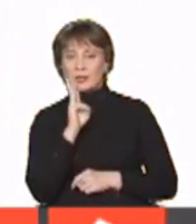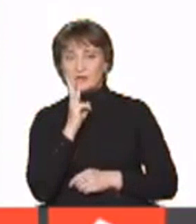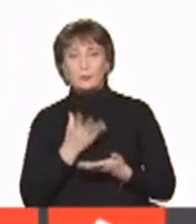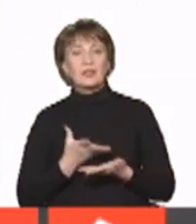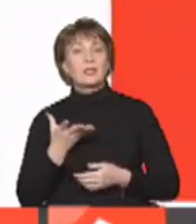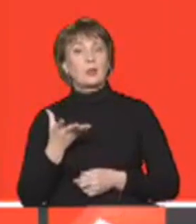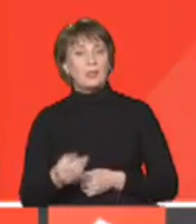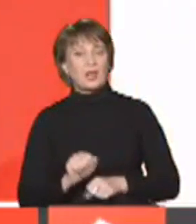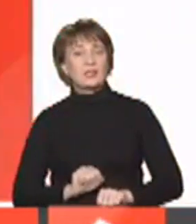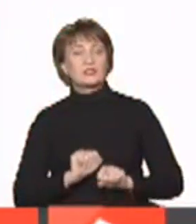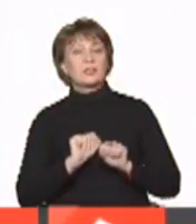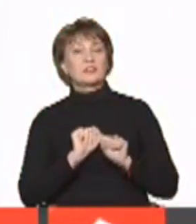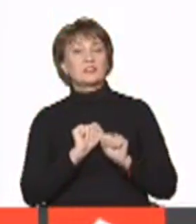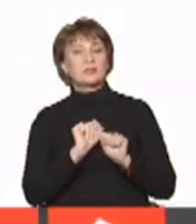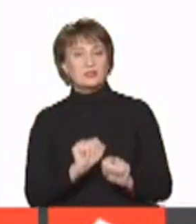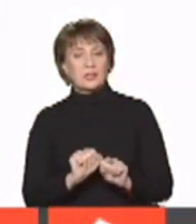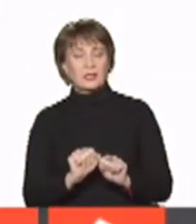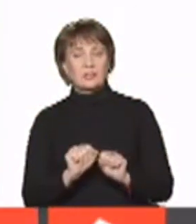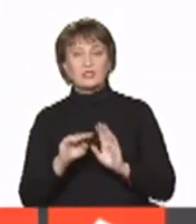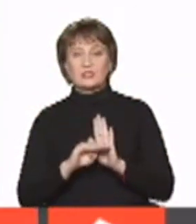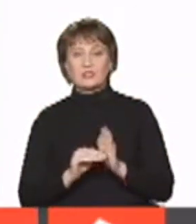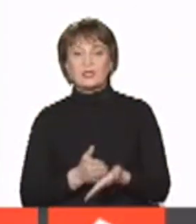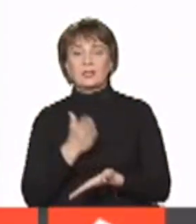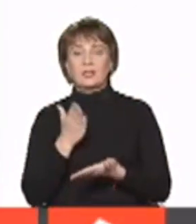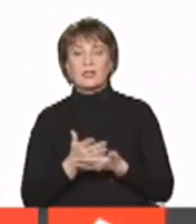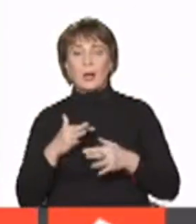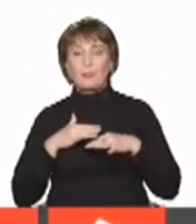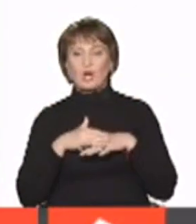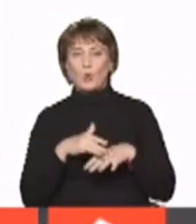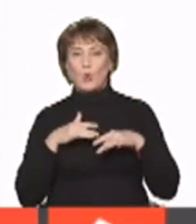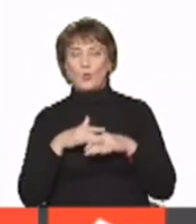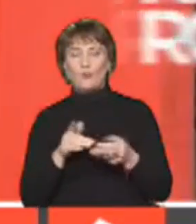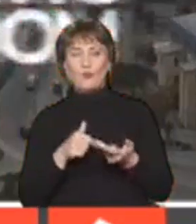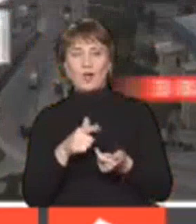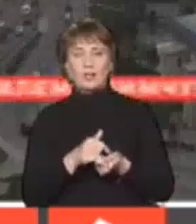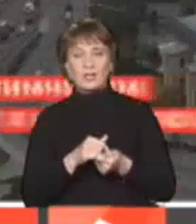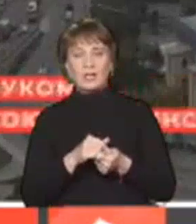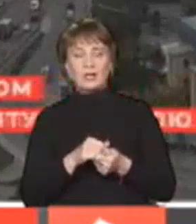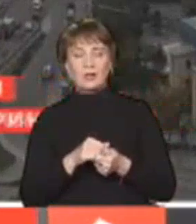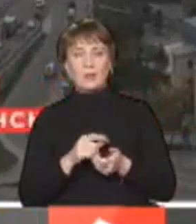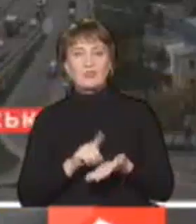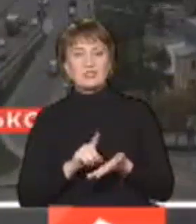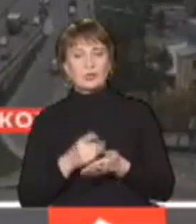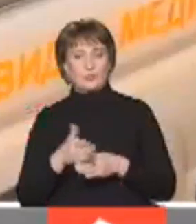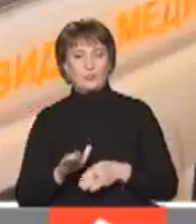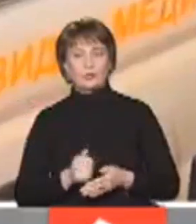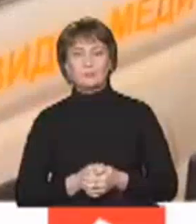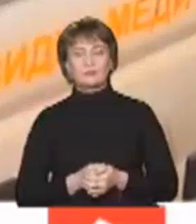платні. Захищені статті – це є перерахування коштів до пенсійного фонду.